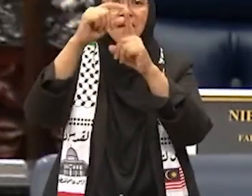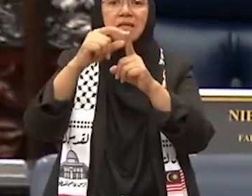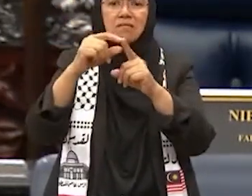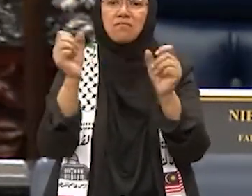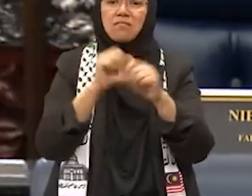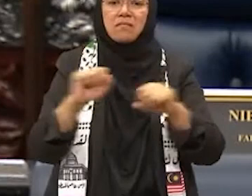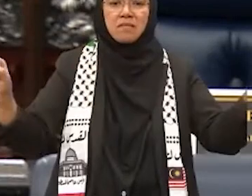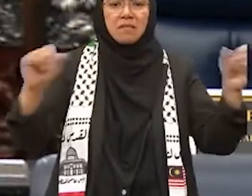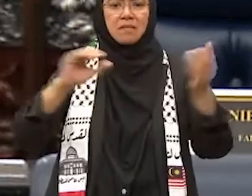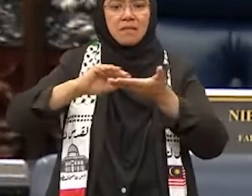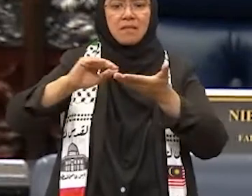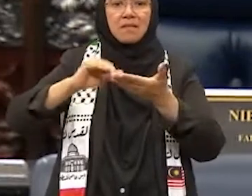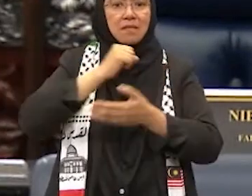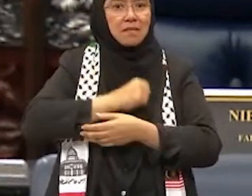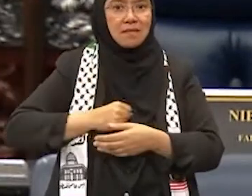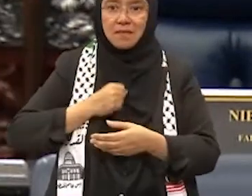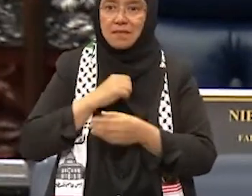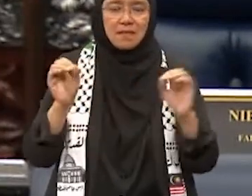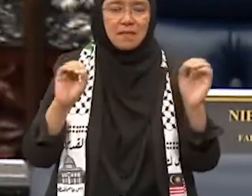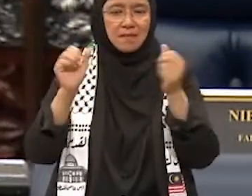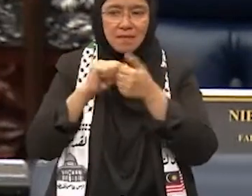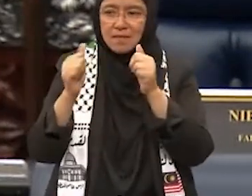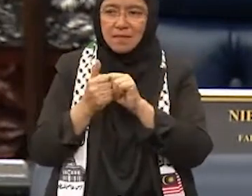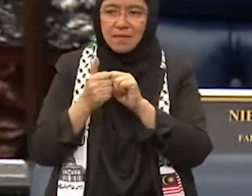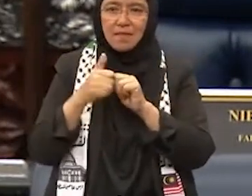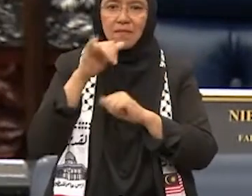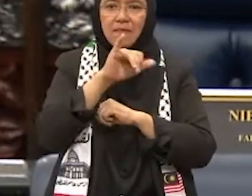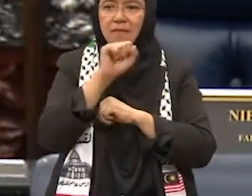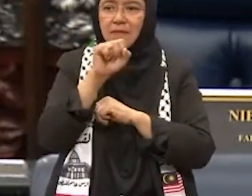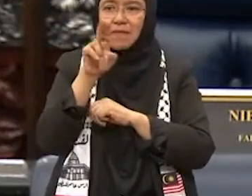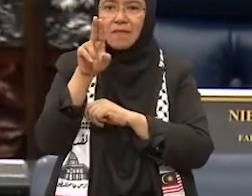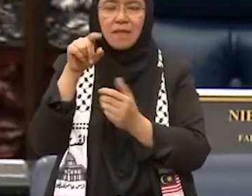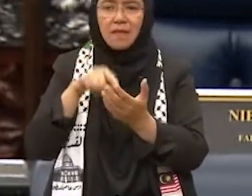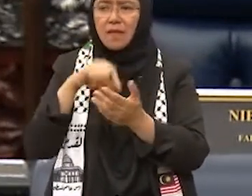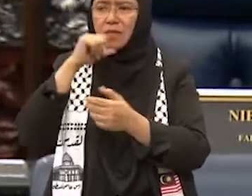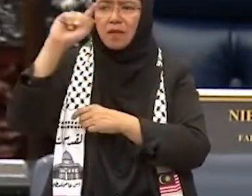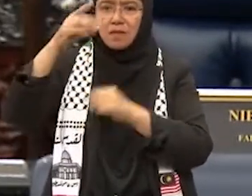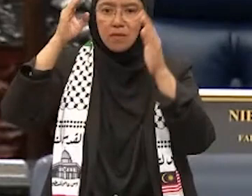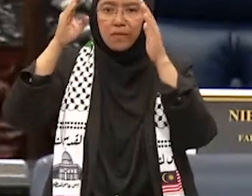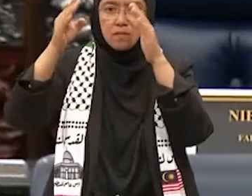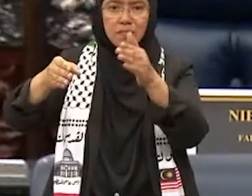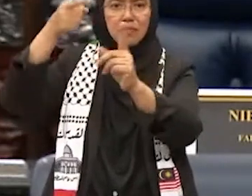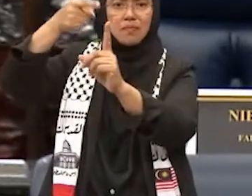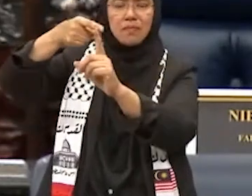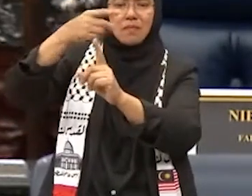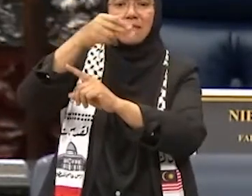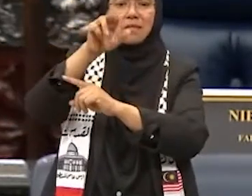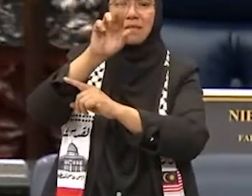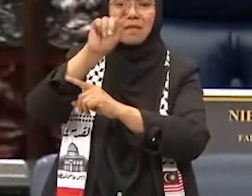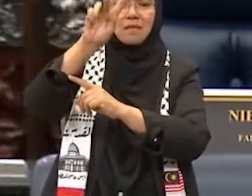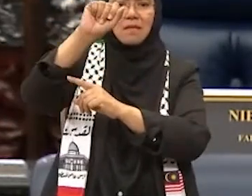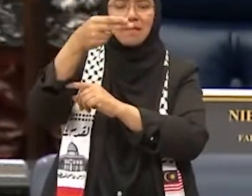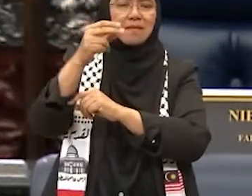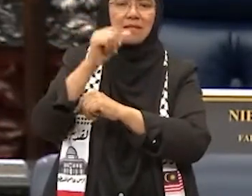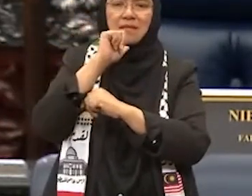masalah isunya ialah dan ini ini tidak terpakai hanya kepada harakah tapi kepada semua tadi saya sebut tentang